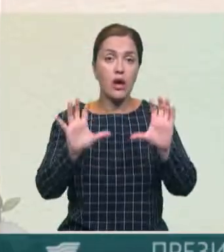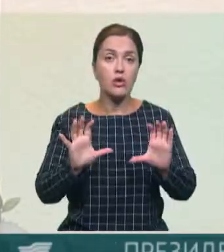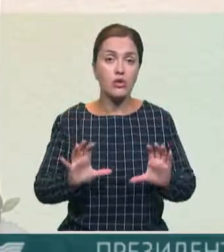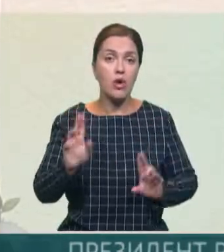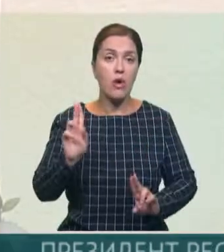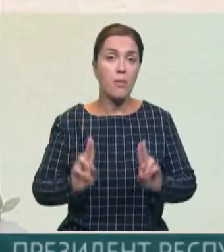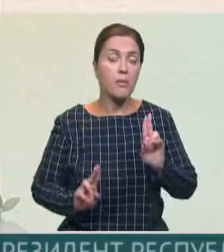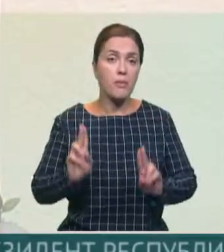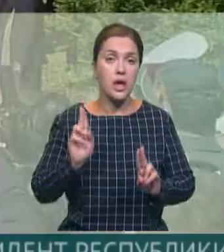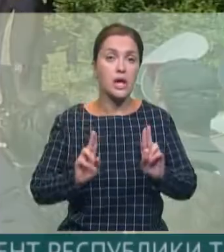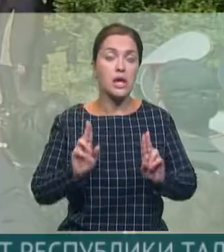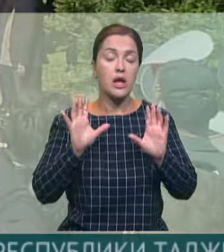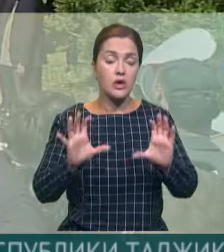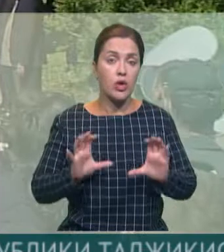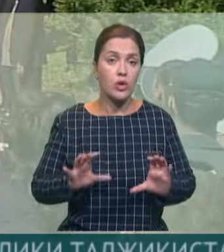конституционных основ и суверенитета.